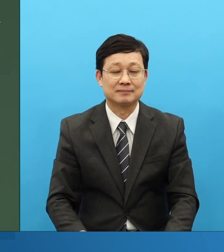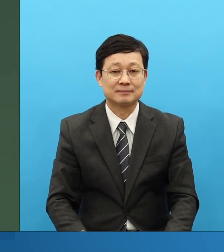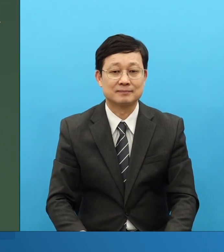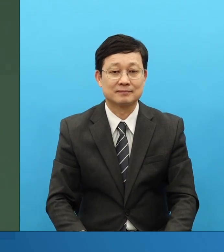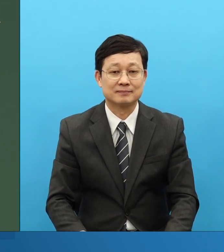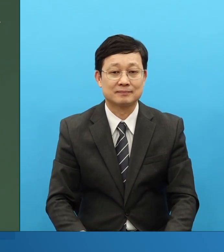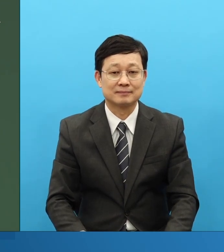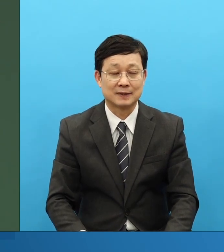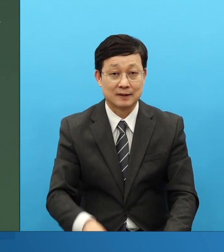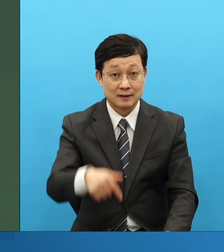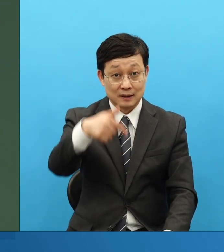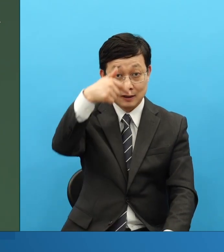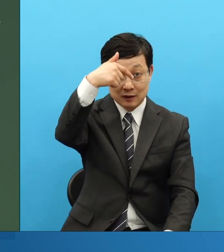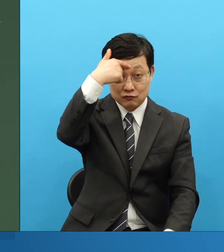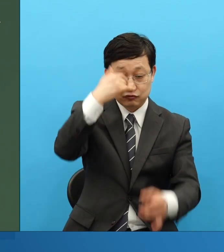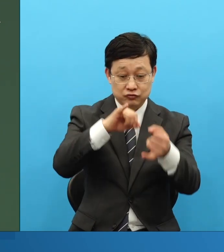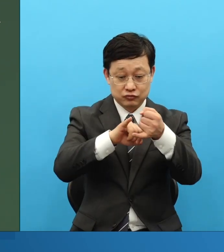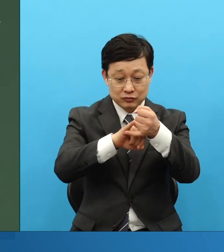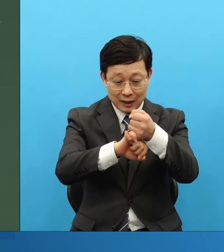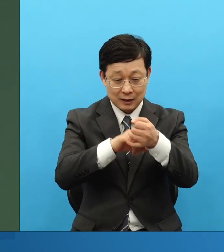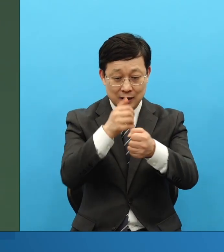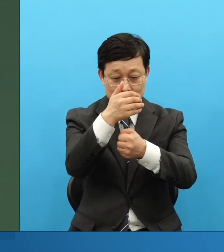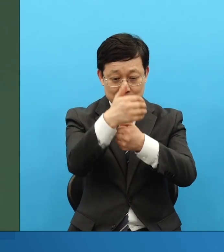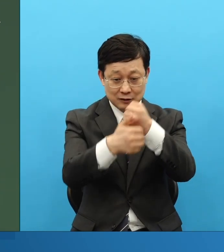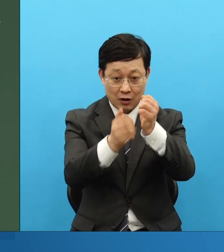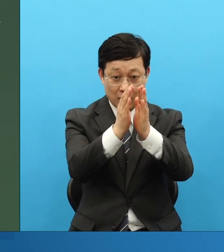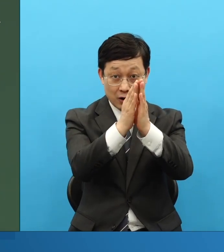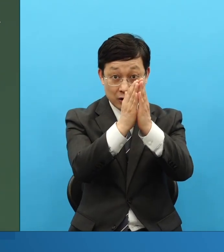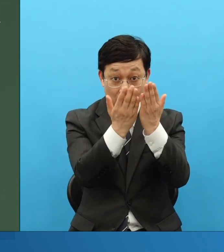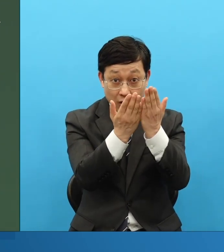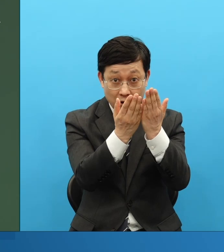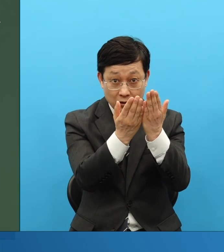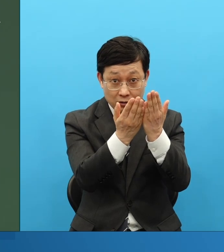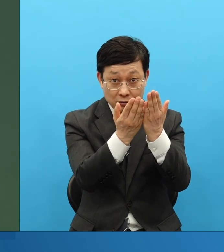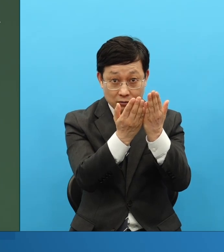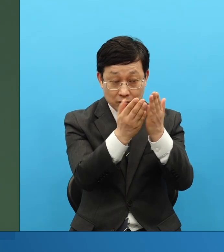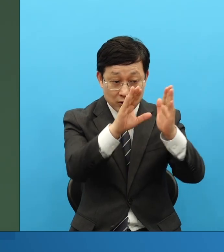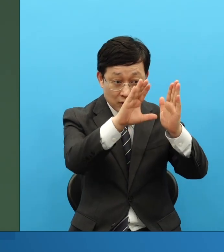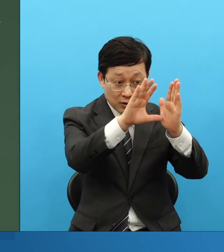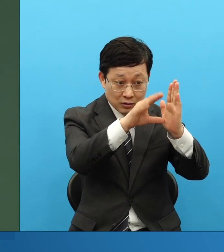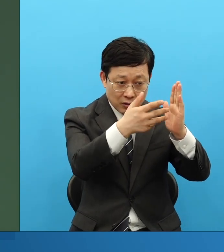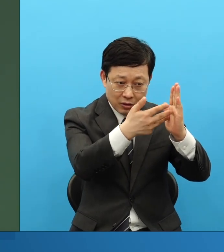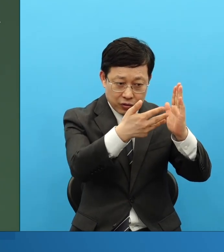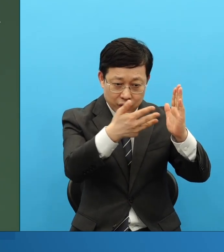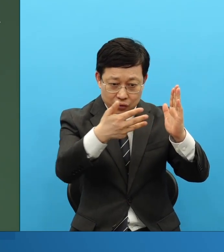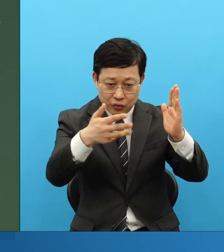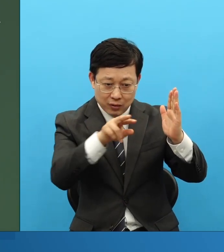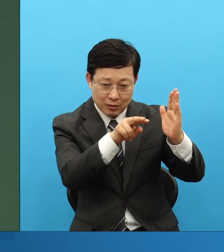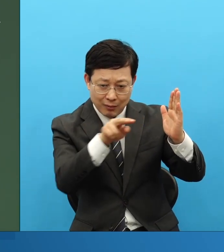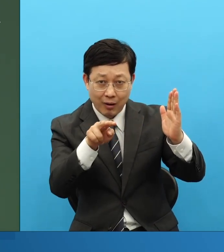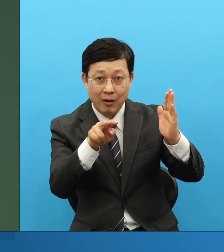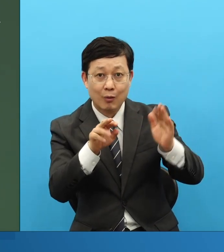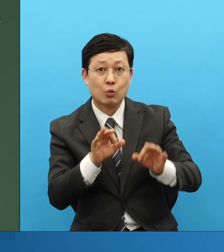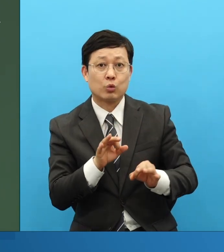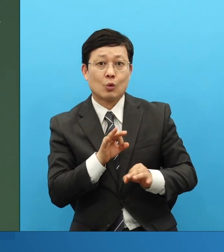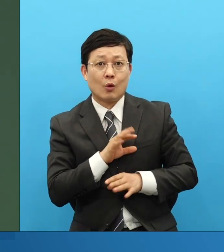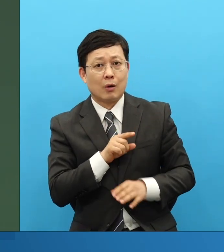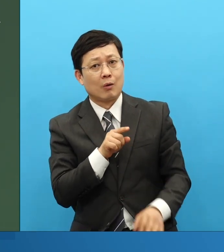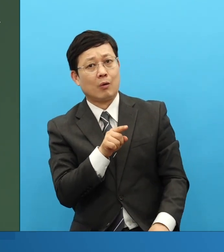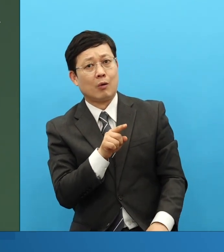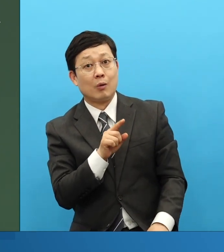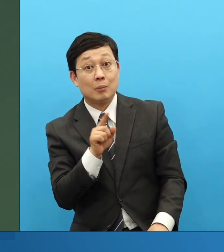구약 시대에 보세요. Look at the Old Testament times. 놀라운 일이 보인 겁니다. You see something amazing. 이 언약